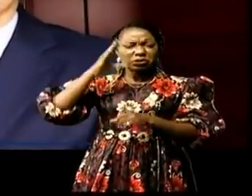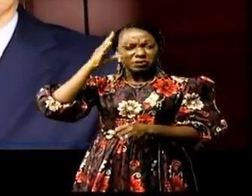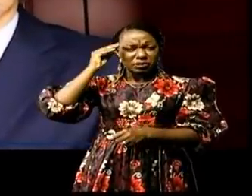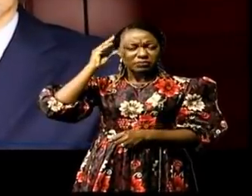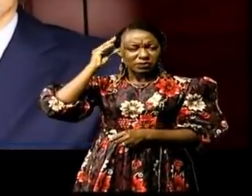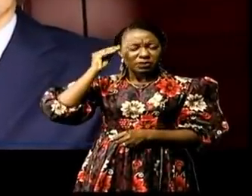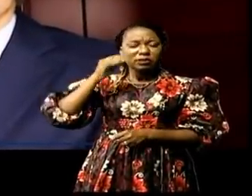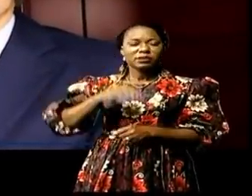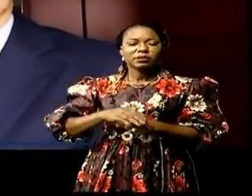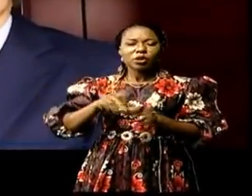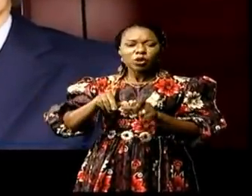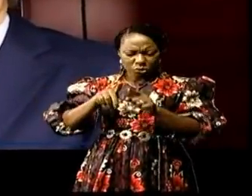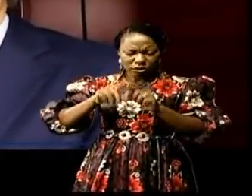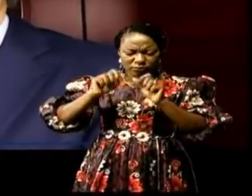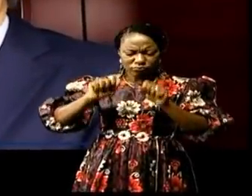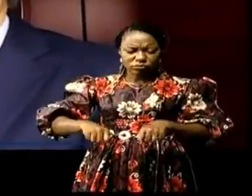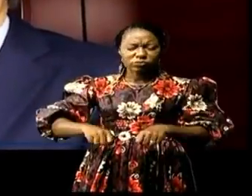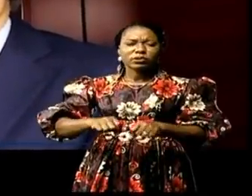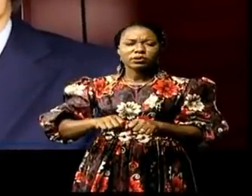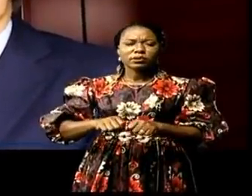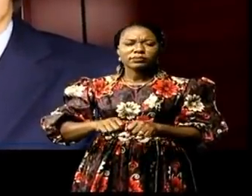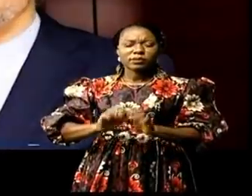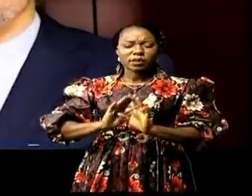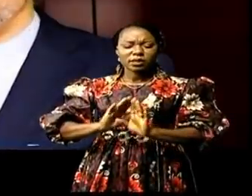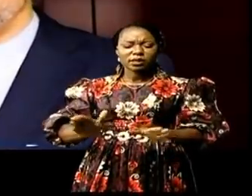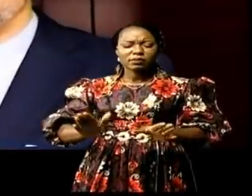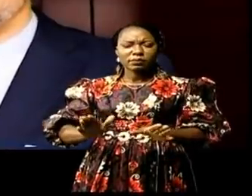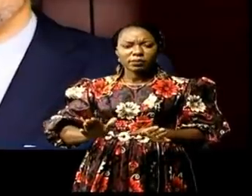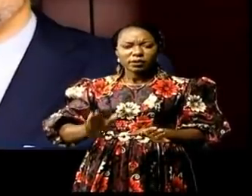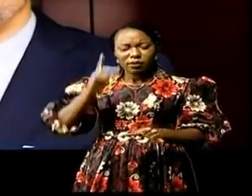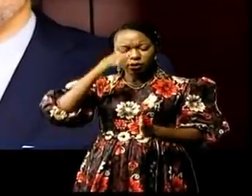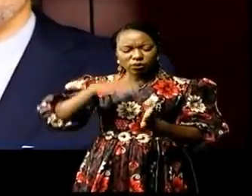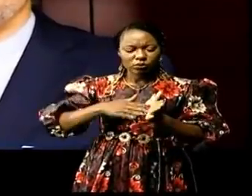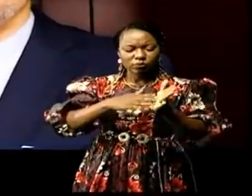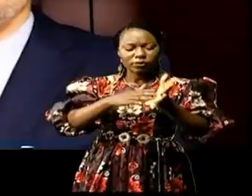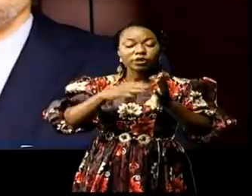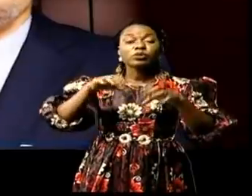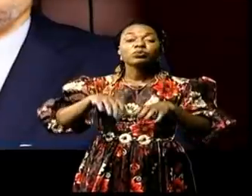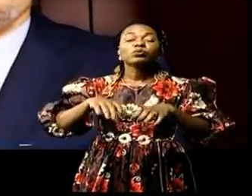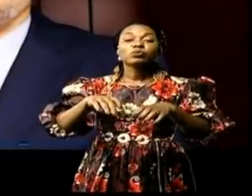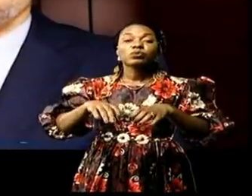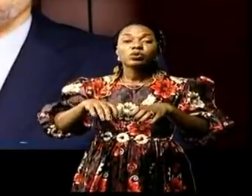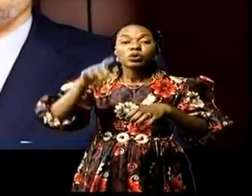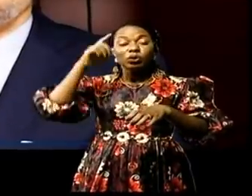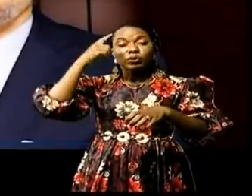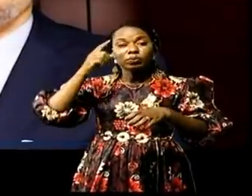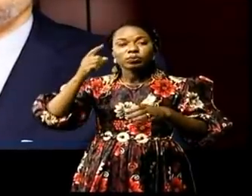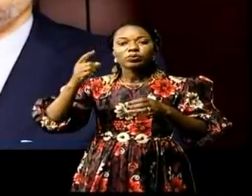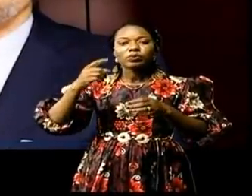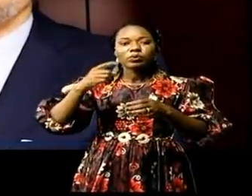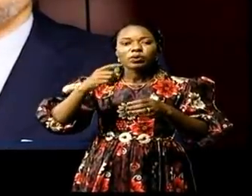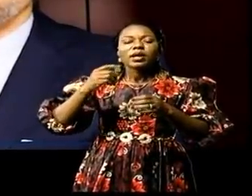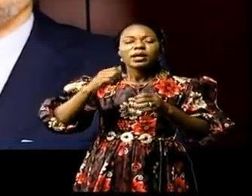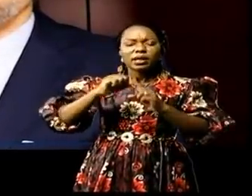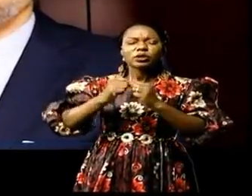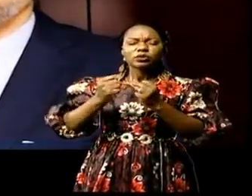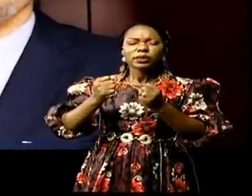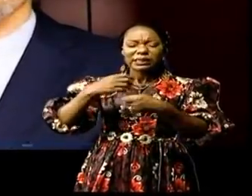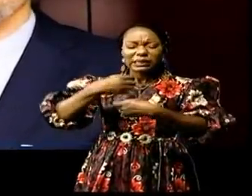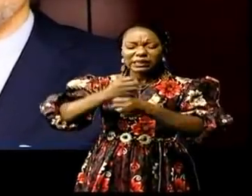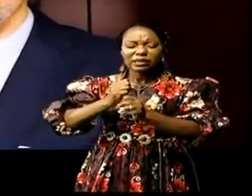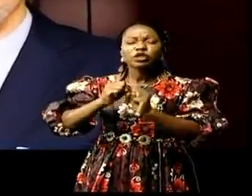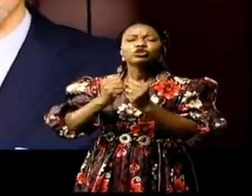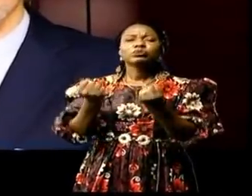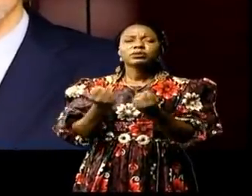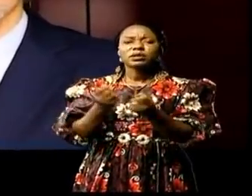avons beaucoup de possibilités et capacités afin d'accompagner la RDC pour l'entrepreneuriat et création des emplois à